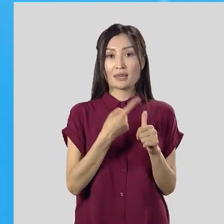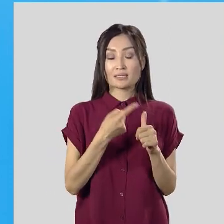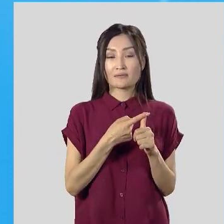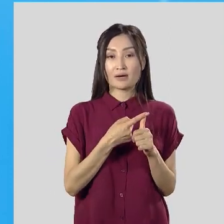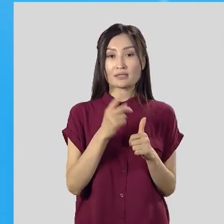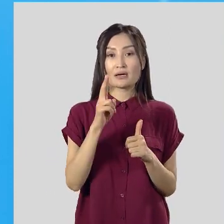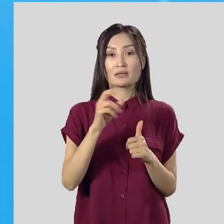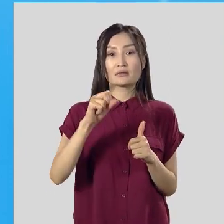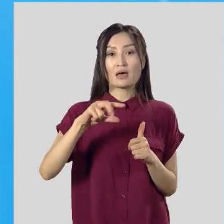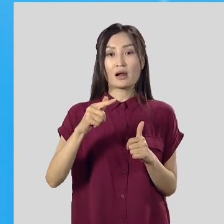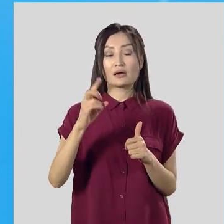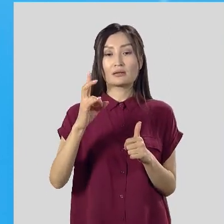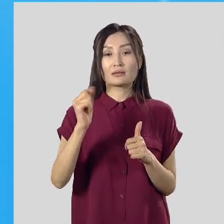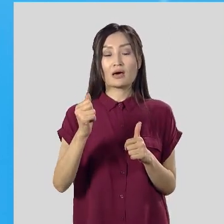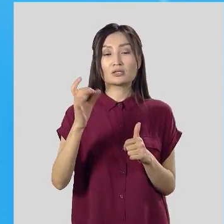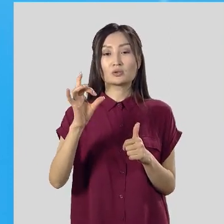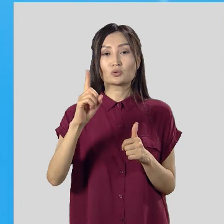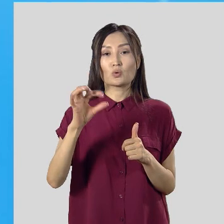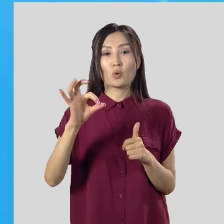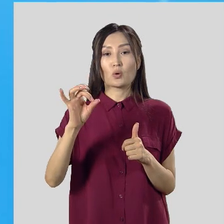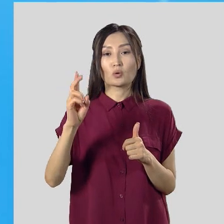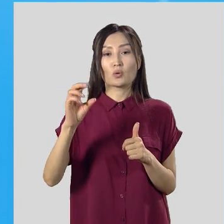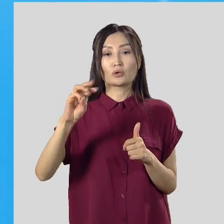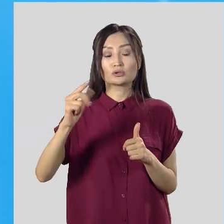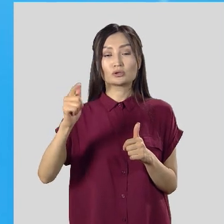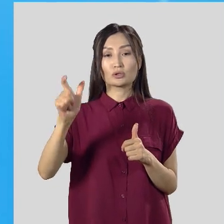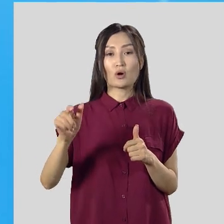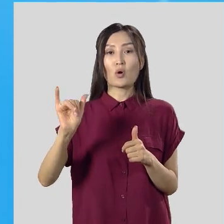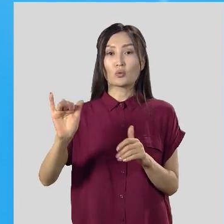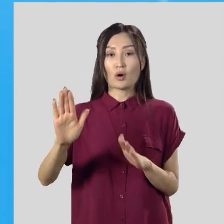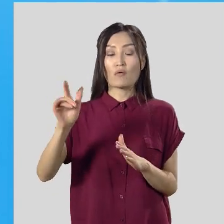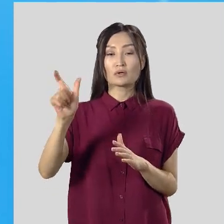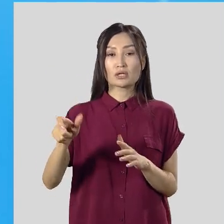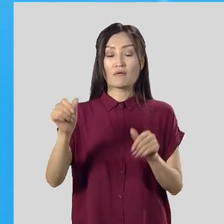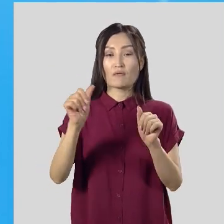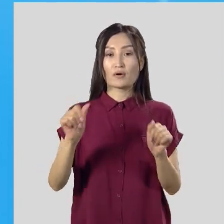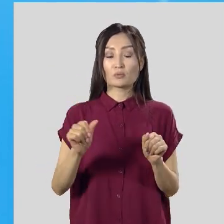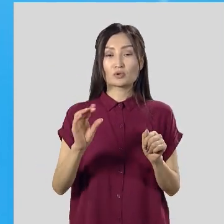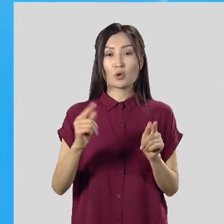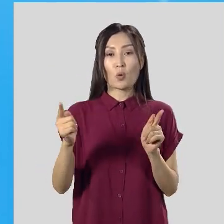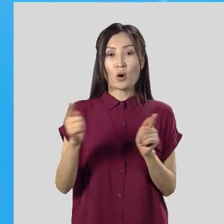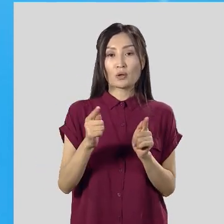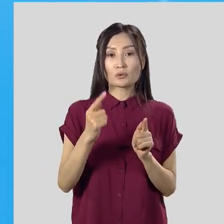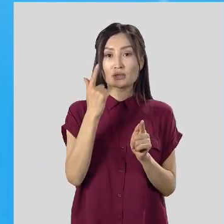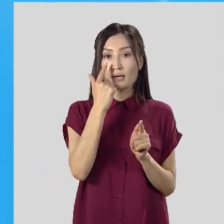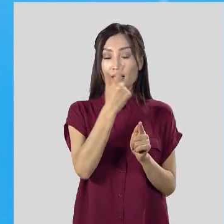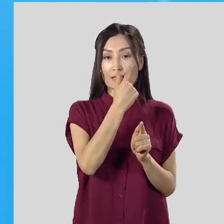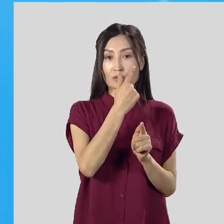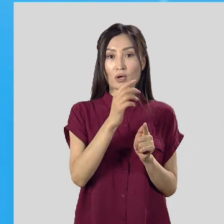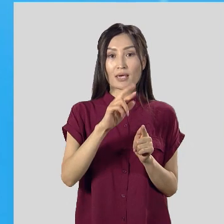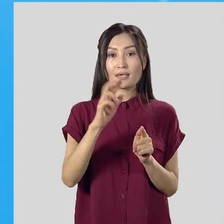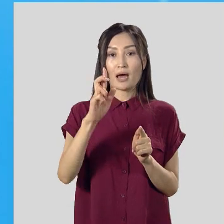называется дальнозоркостью. У дальнозоркого человека формируется укороченное глазное